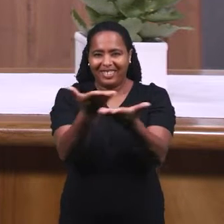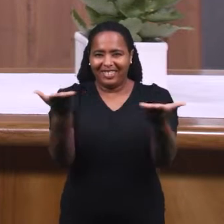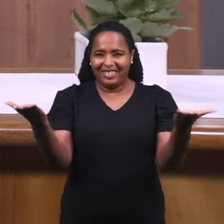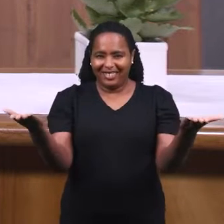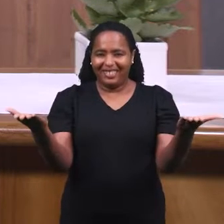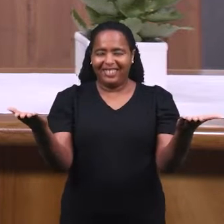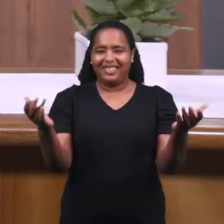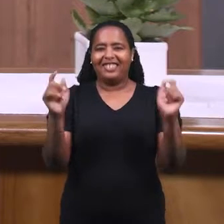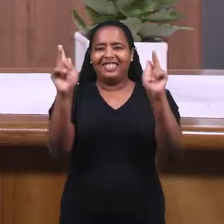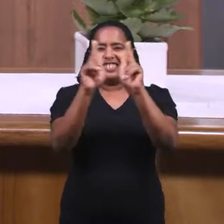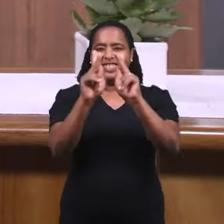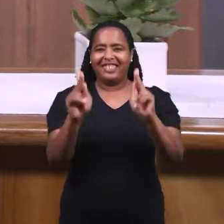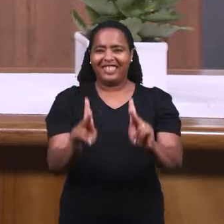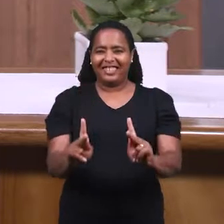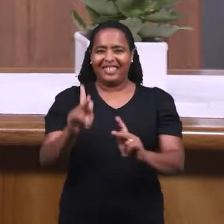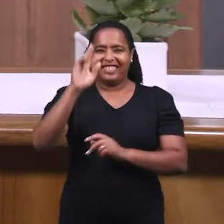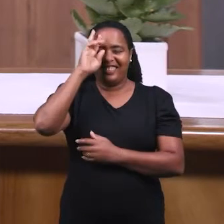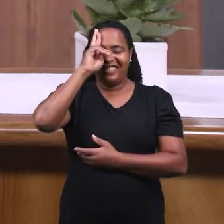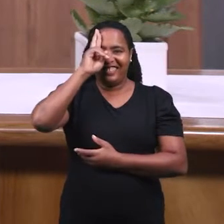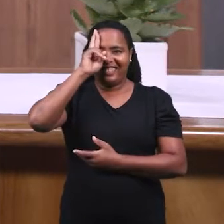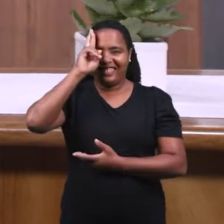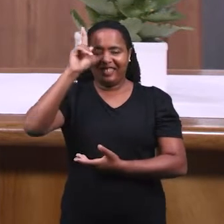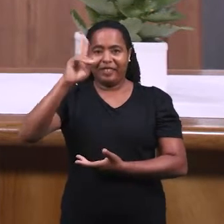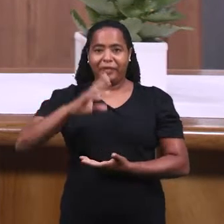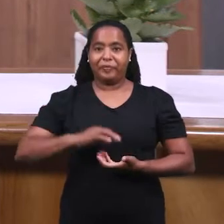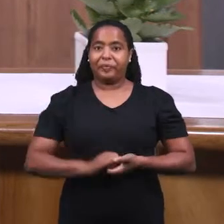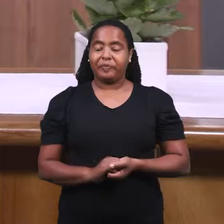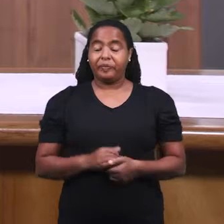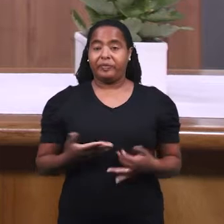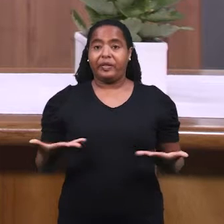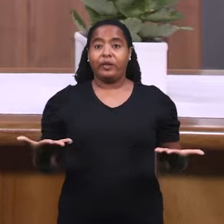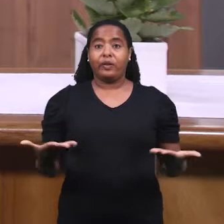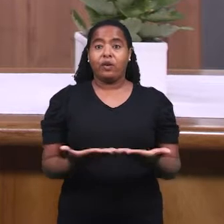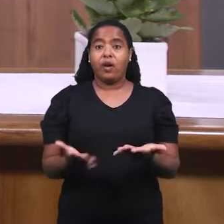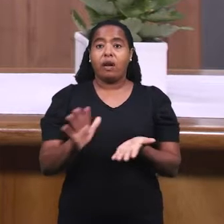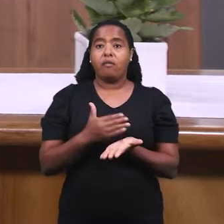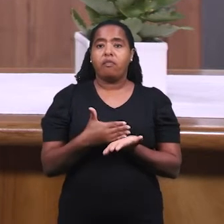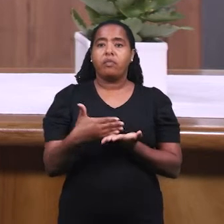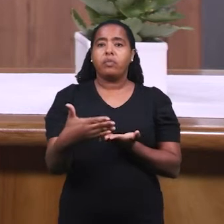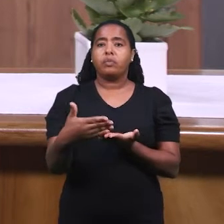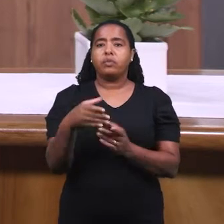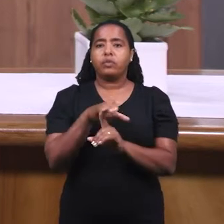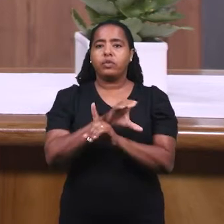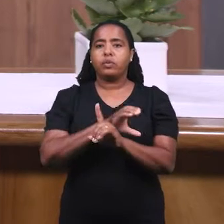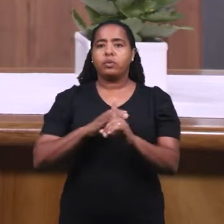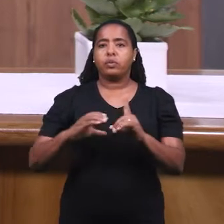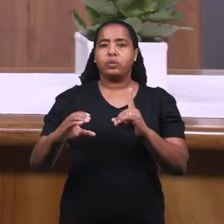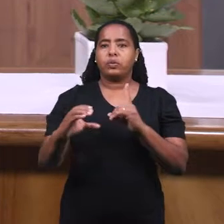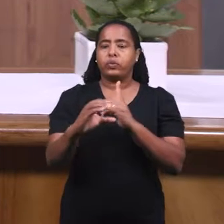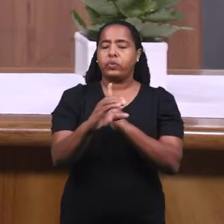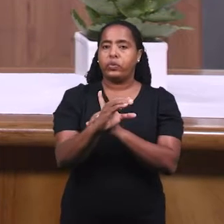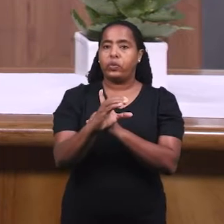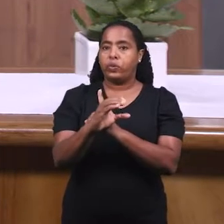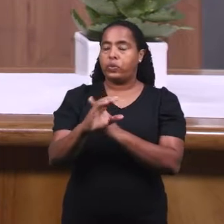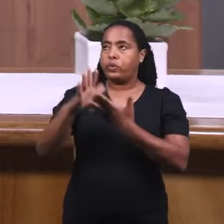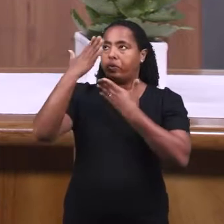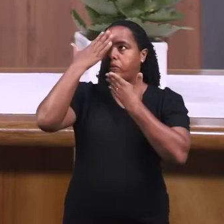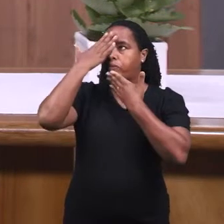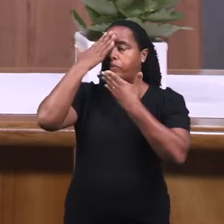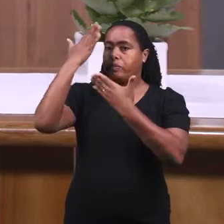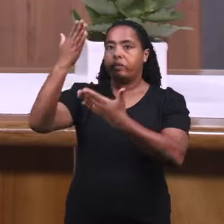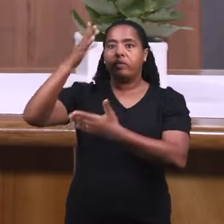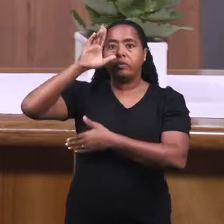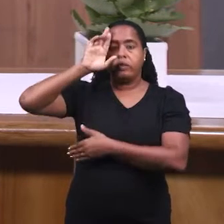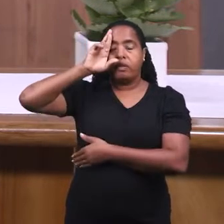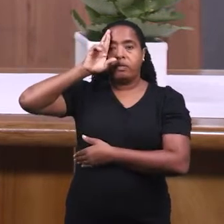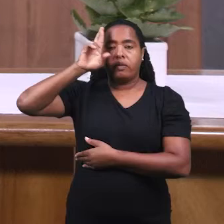начинаем наше богослужение, прославление Господа. И мы приглашаем всех тех, кто может. Давайте